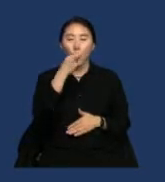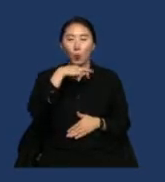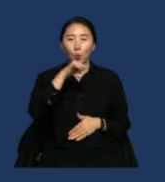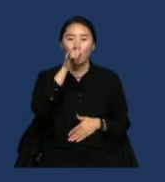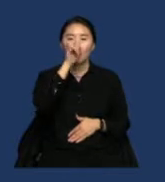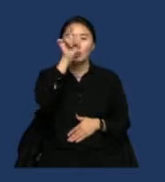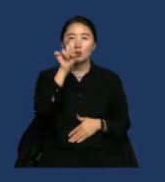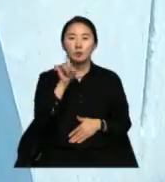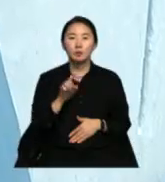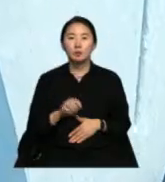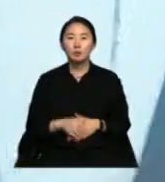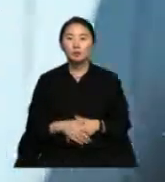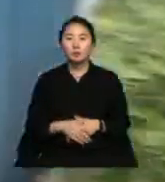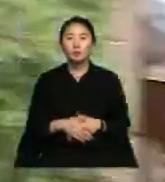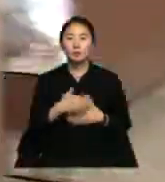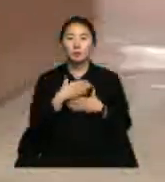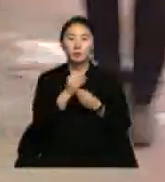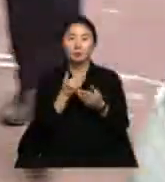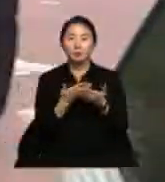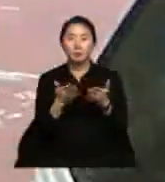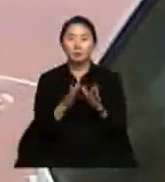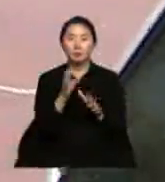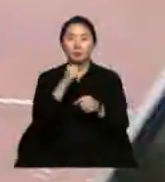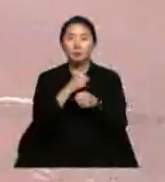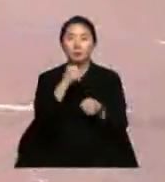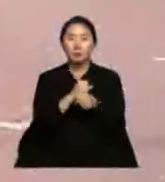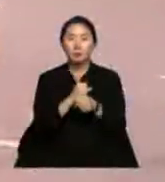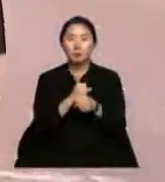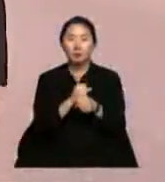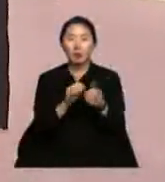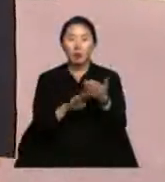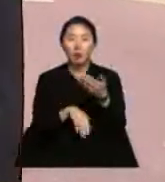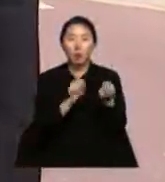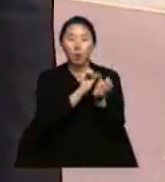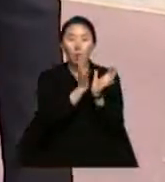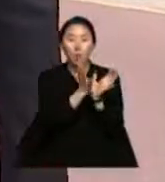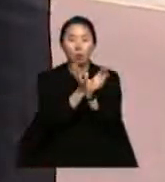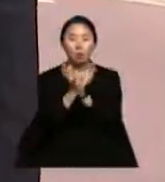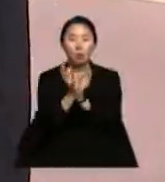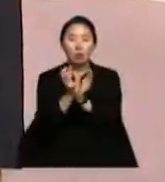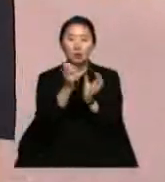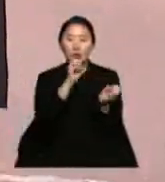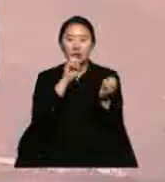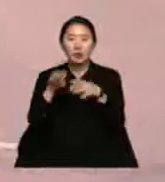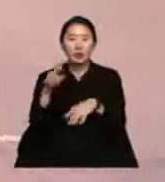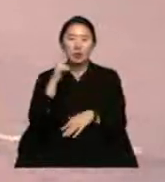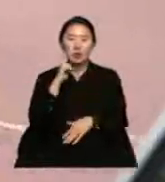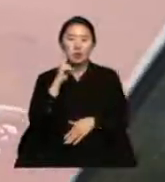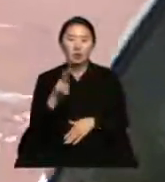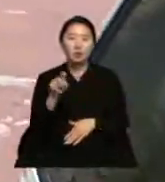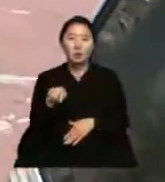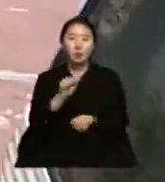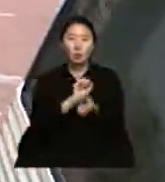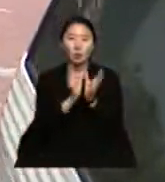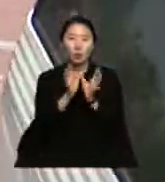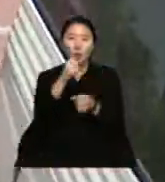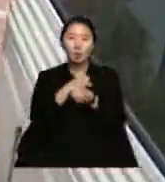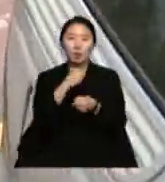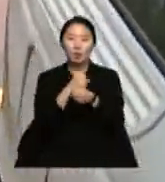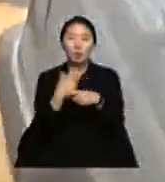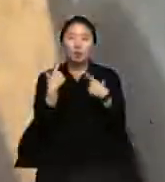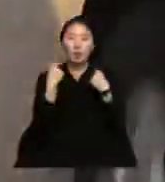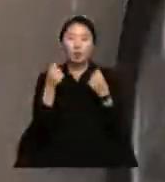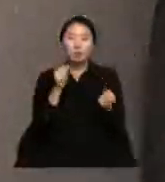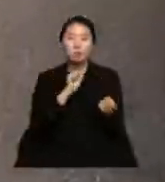효과를 거두고 있을까? 안전마을 만들기 일환으로 조성된 하단입니다. 쓰레기 무단투기가 심했던 곳을 화단을 조성한 것인데